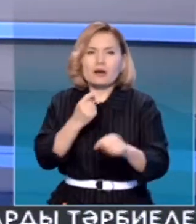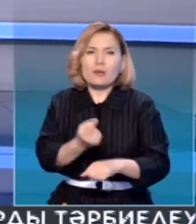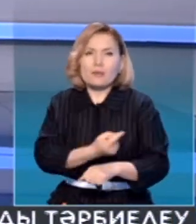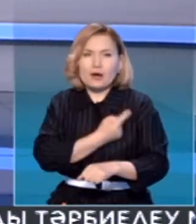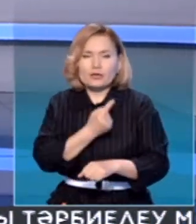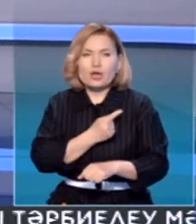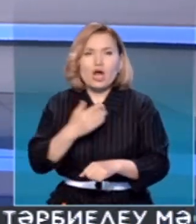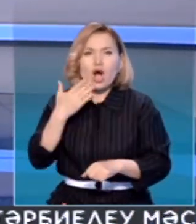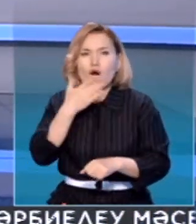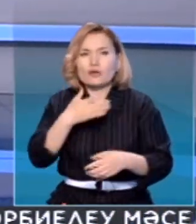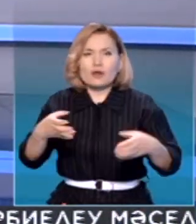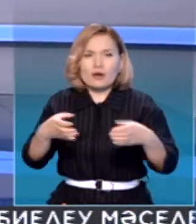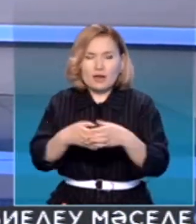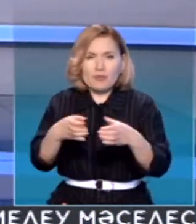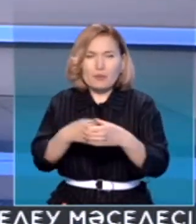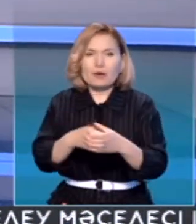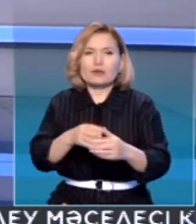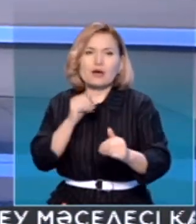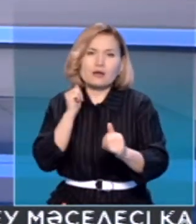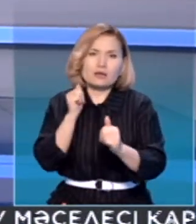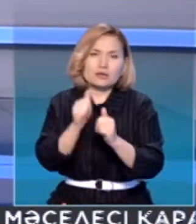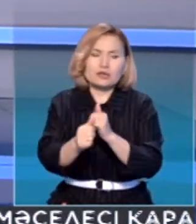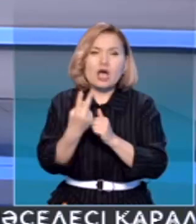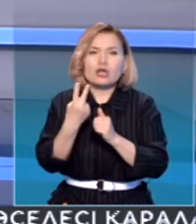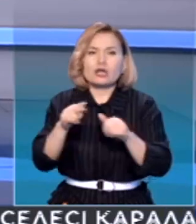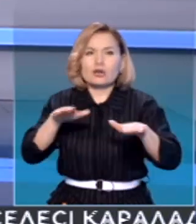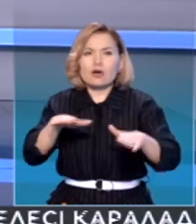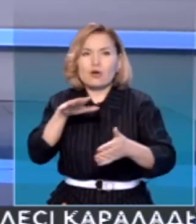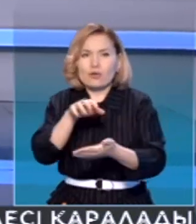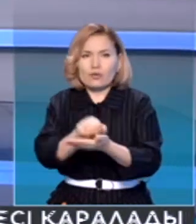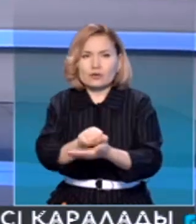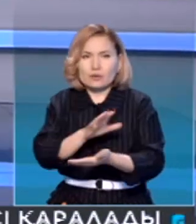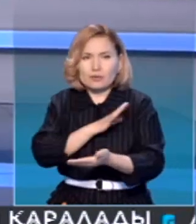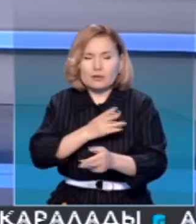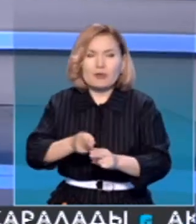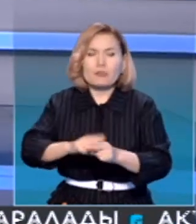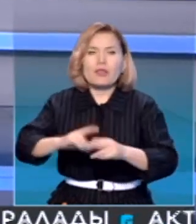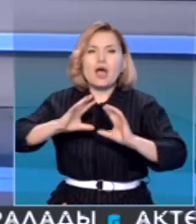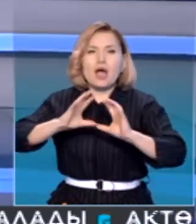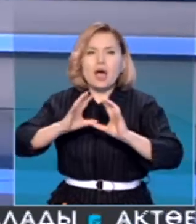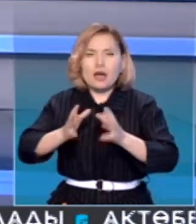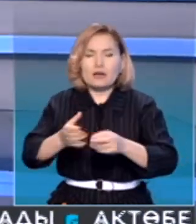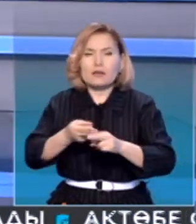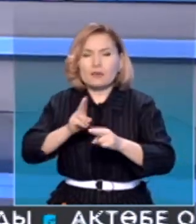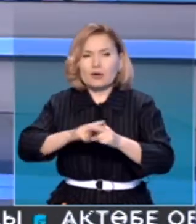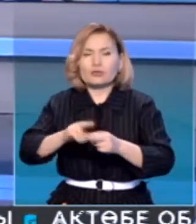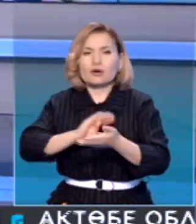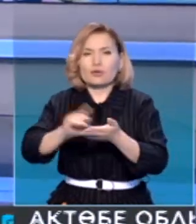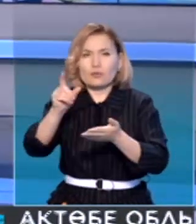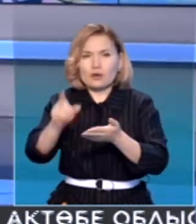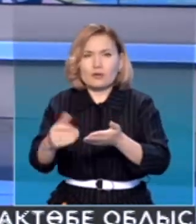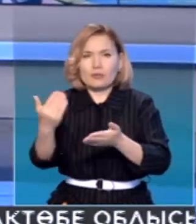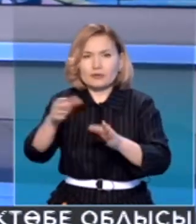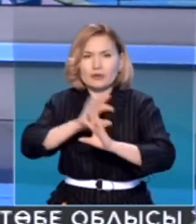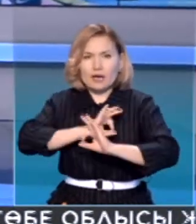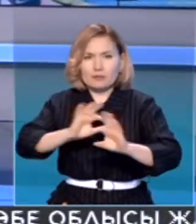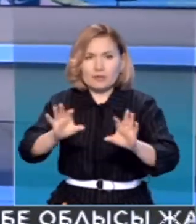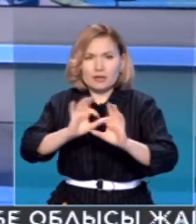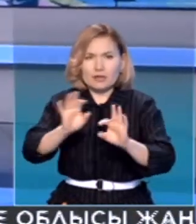шеберлеріміз ұлттық құраманы командалық есепте екінші орынға жайғастырды. Әлем біріншілігі туралы Айбек